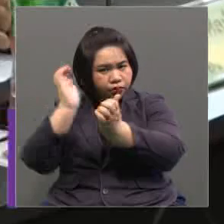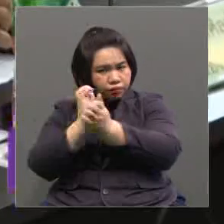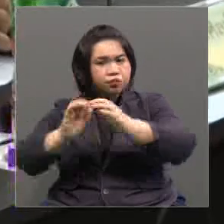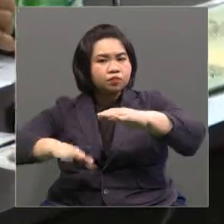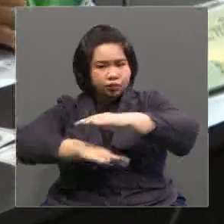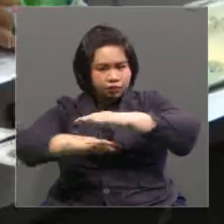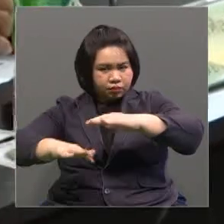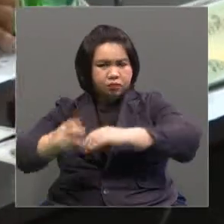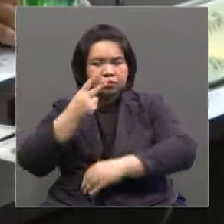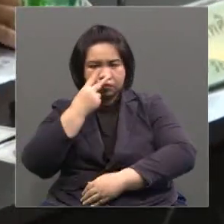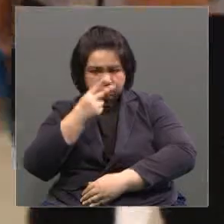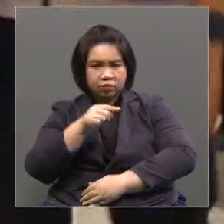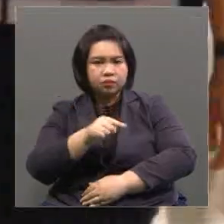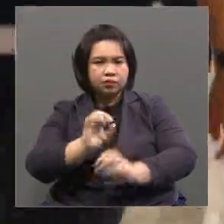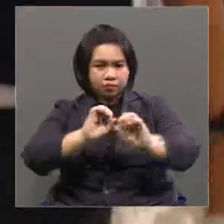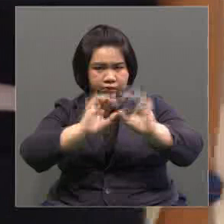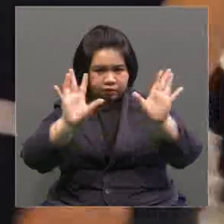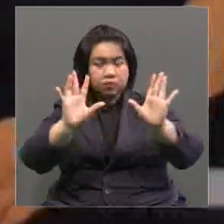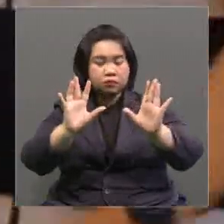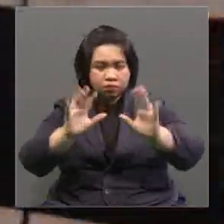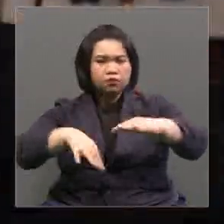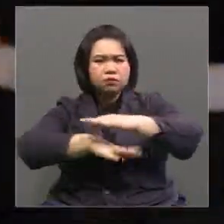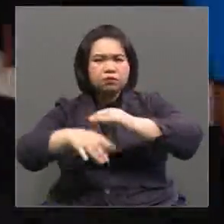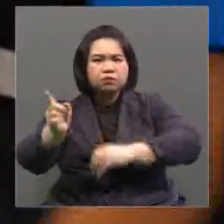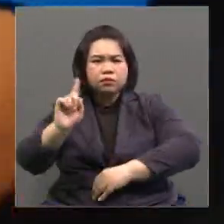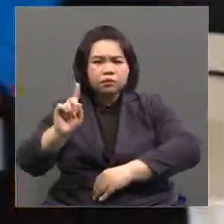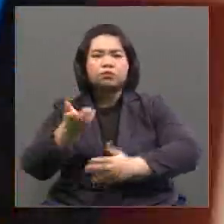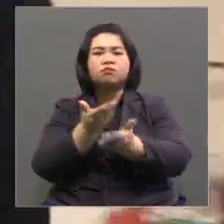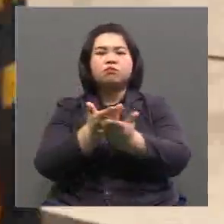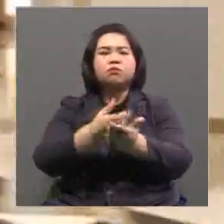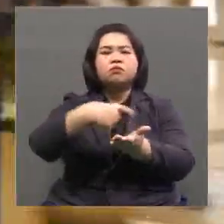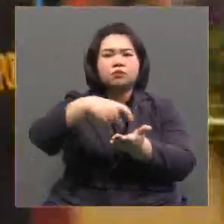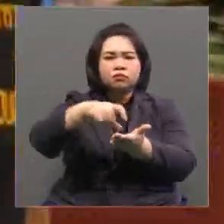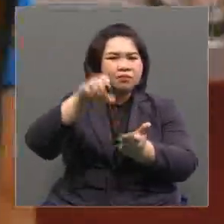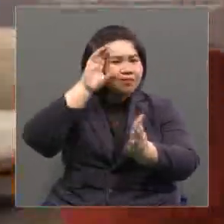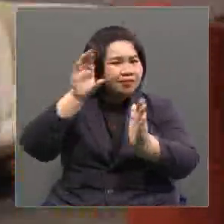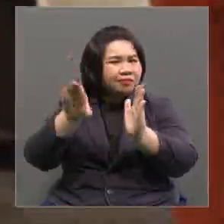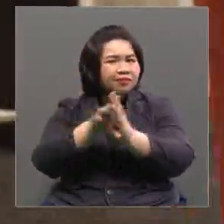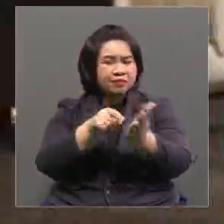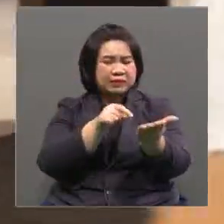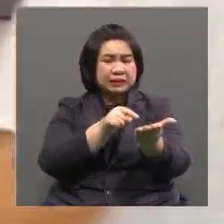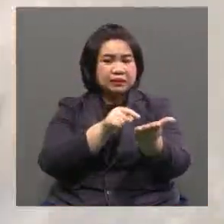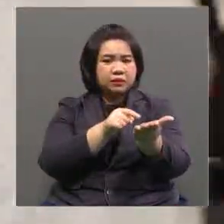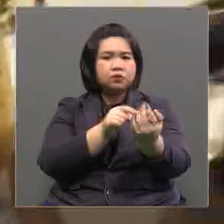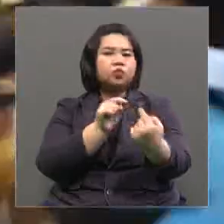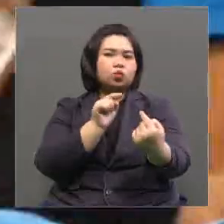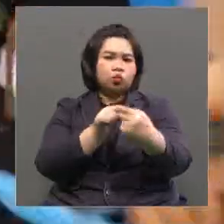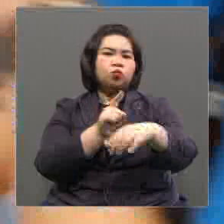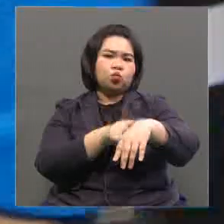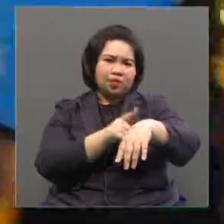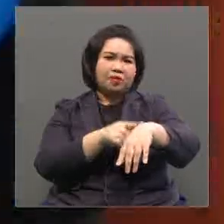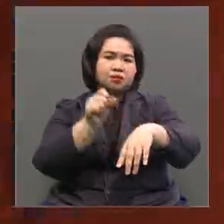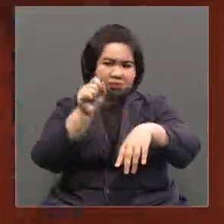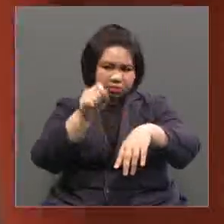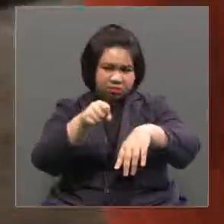ฐานที่สามารถเอาผิดได้อย่างแน่ชัดโดยหลักฐานก็คือสลิปการโอนเงินซึ่งเป็นเวลาที่สอดคล้องกับการซื้อ